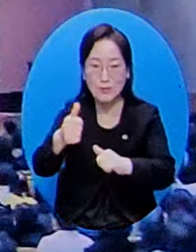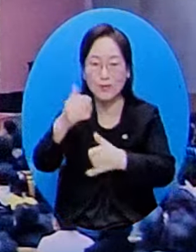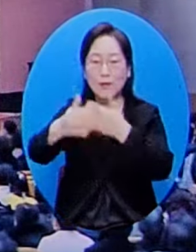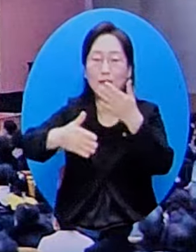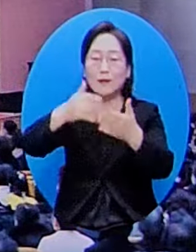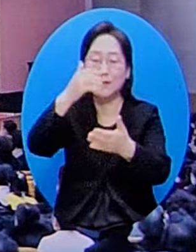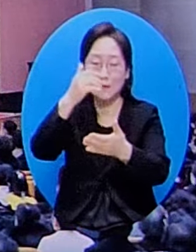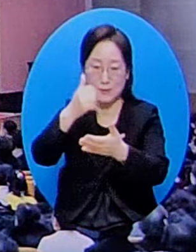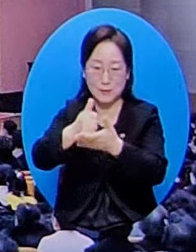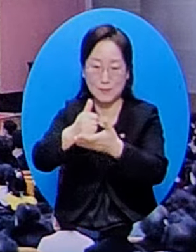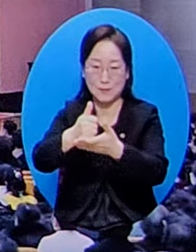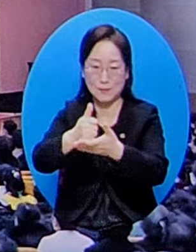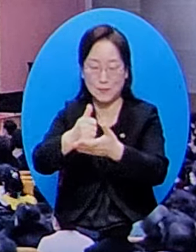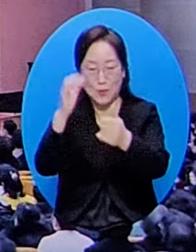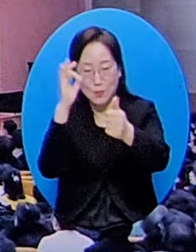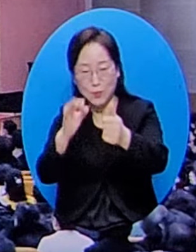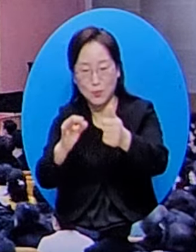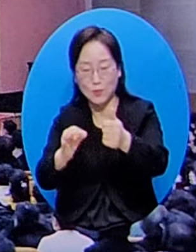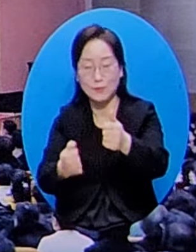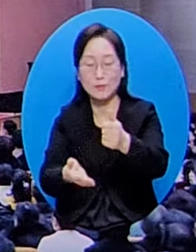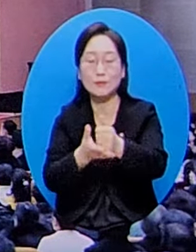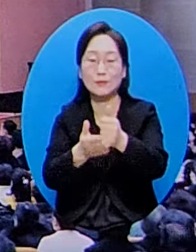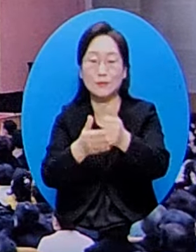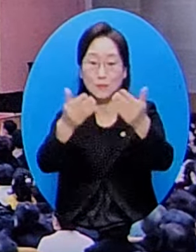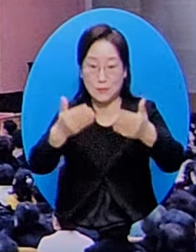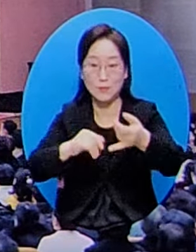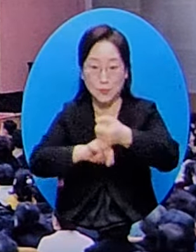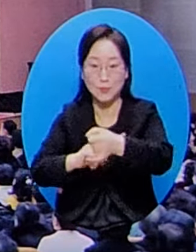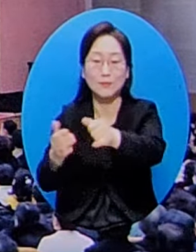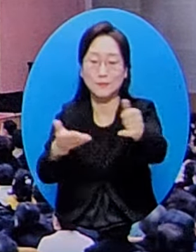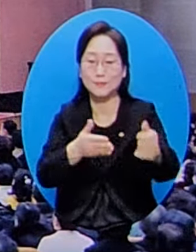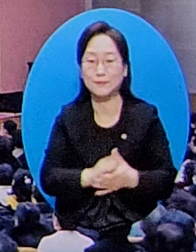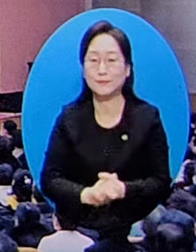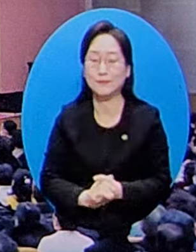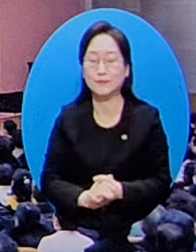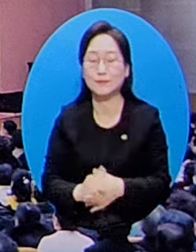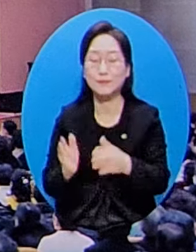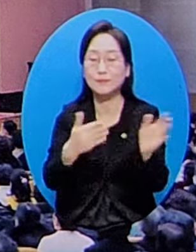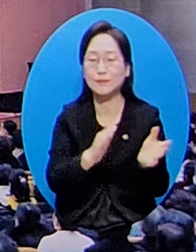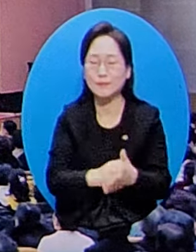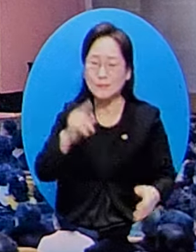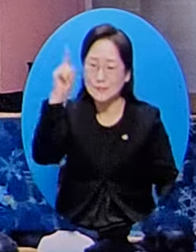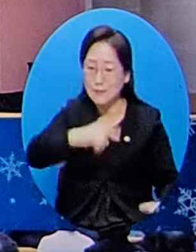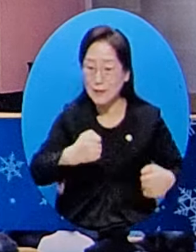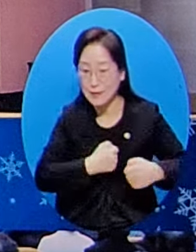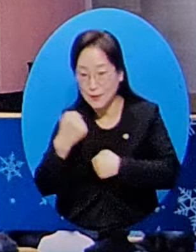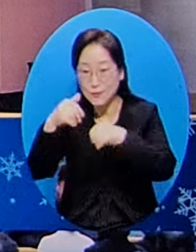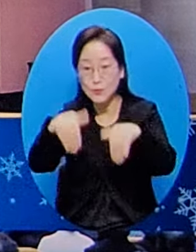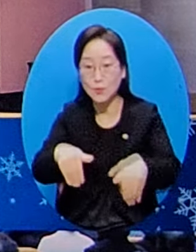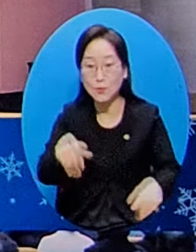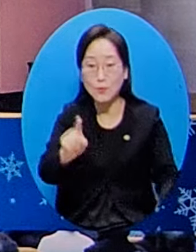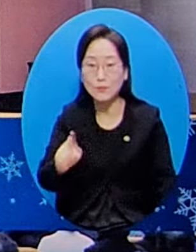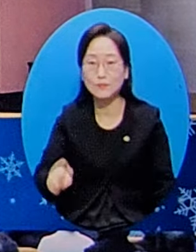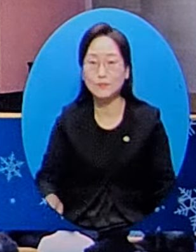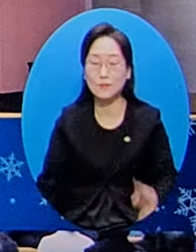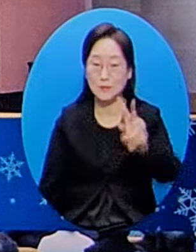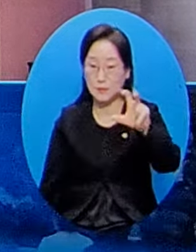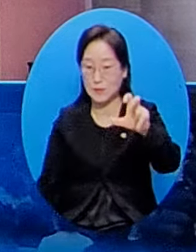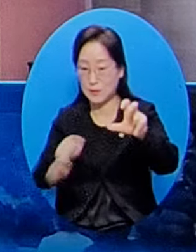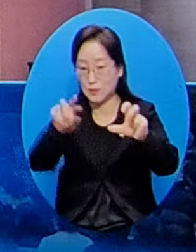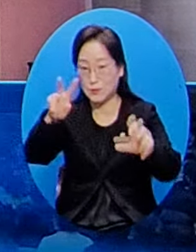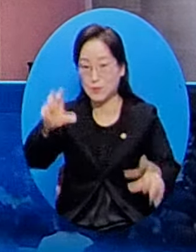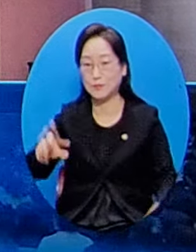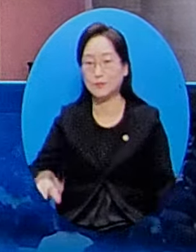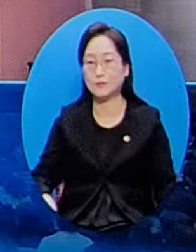칭찬받는 여러분 모두가 되기를 바랍니다. 그런데 악하고 괴로운 종은 어떻게 됐습니까? 24절 25절입니다.